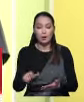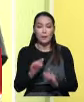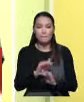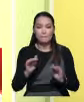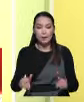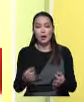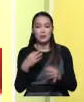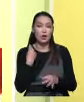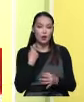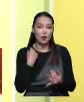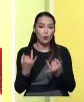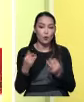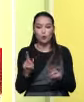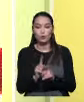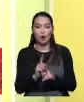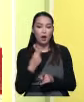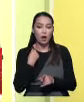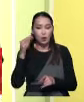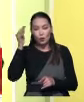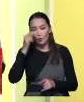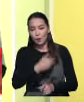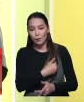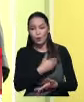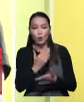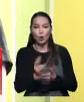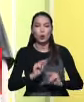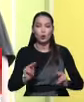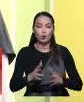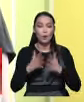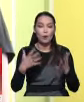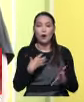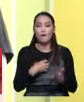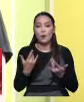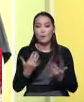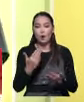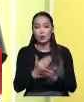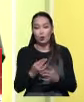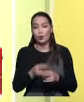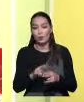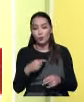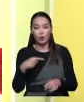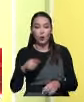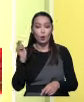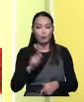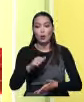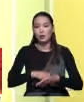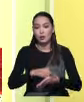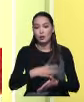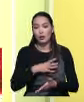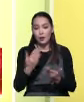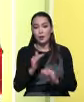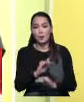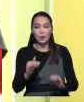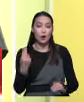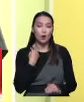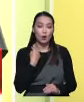тілін шет тілі ретінде үйренуін қалайды. Сондықтан мұғалімдерге үлкен қажеттілік бар. Бұл осында келуіме себеп болды. Балалардың ағылшын